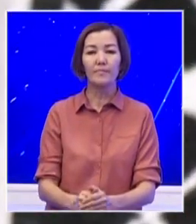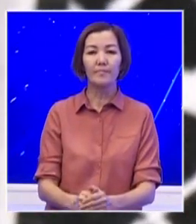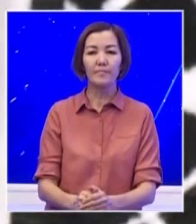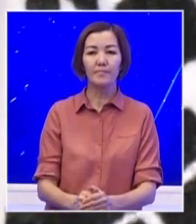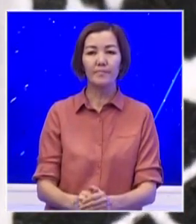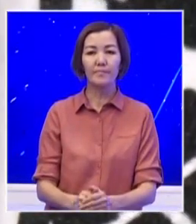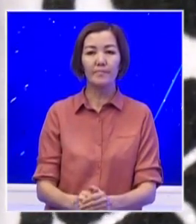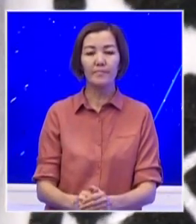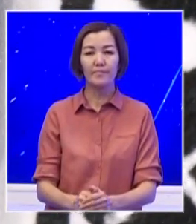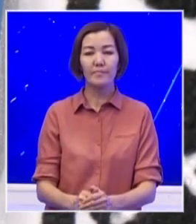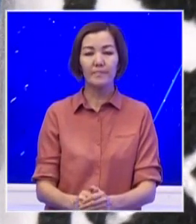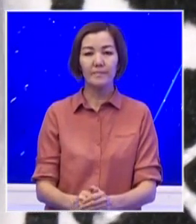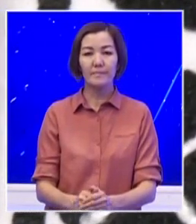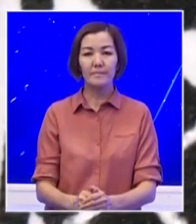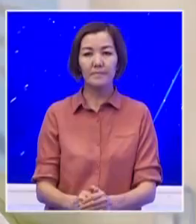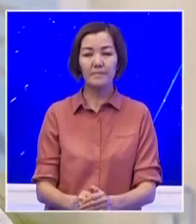аласыздар.